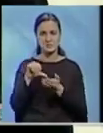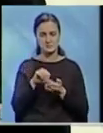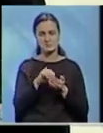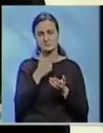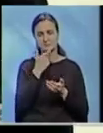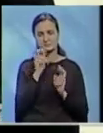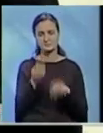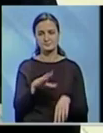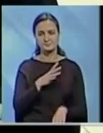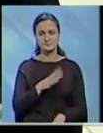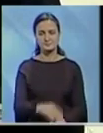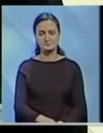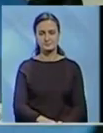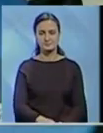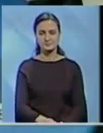დაესწრნენ.